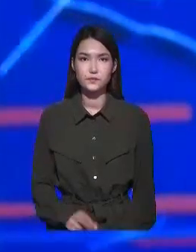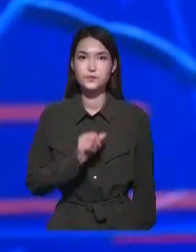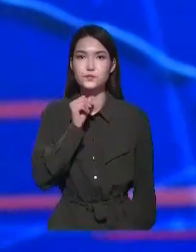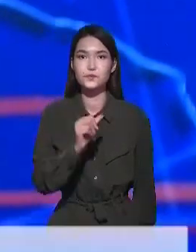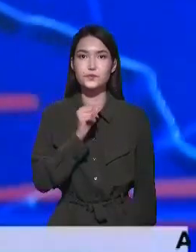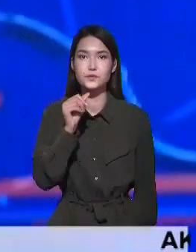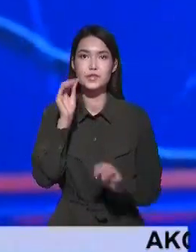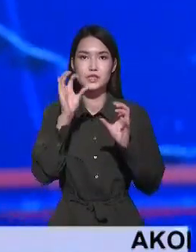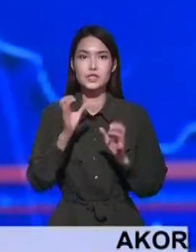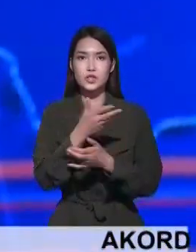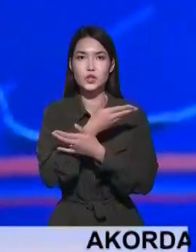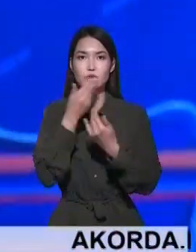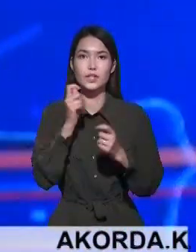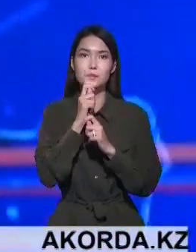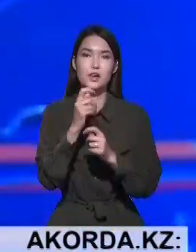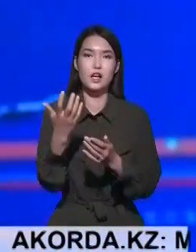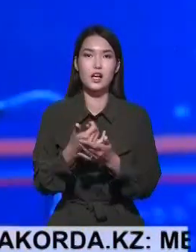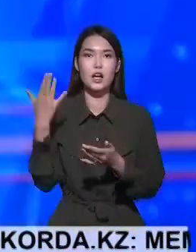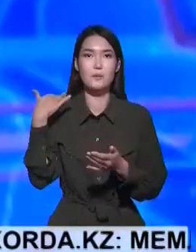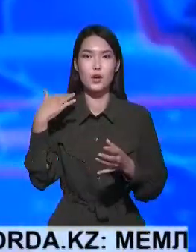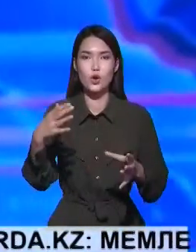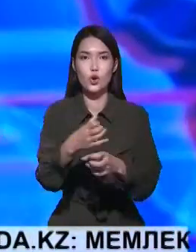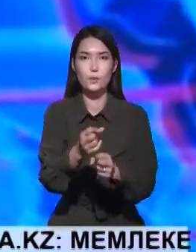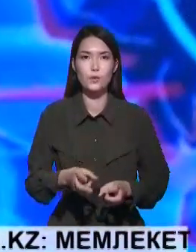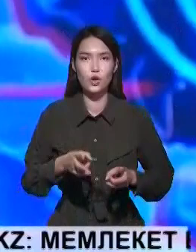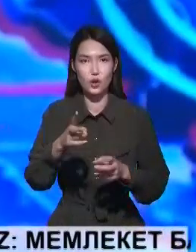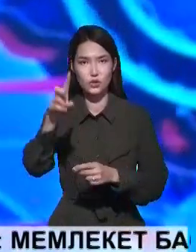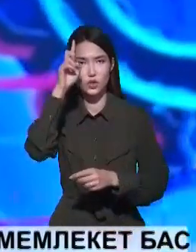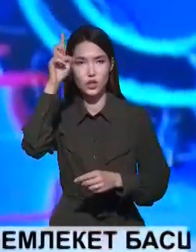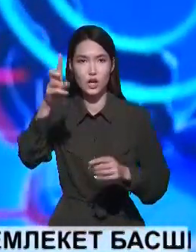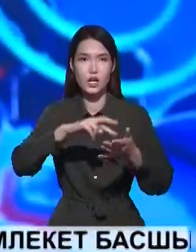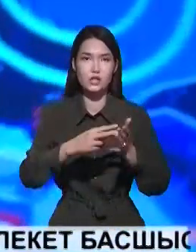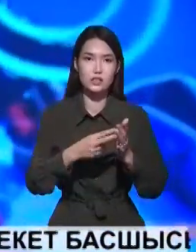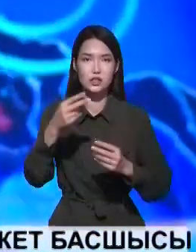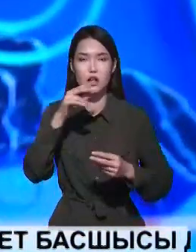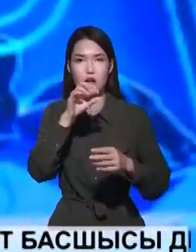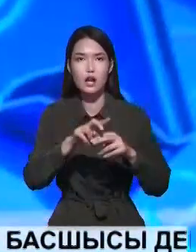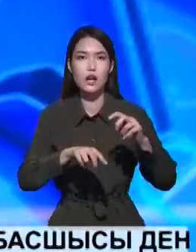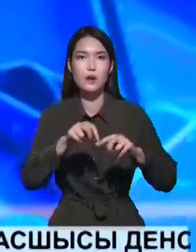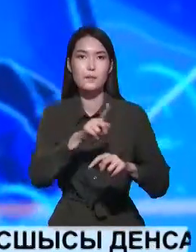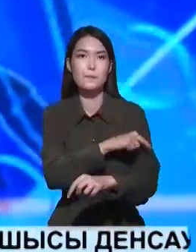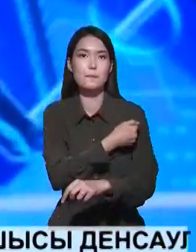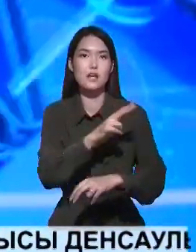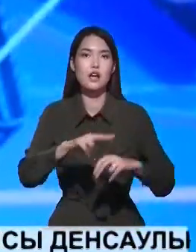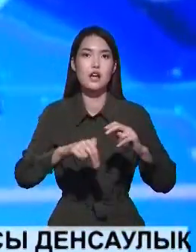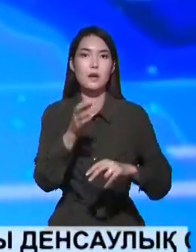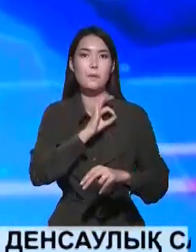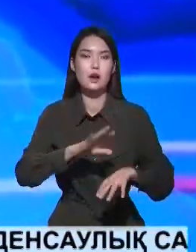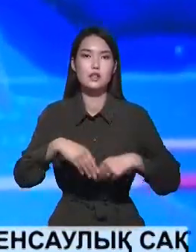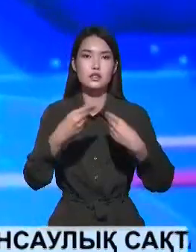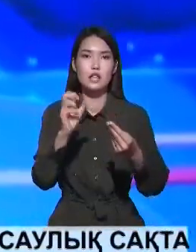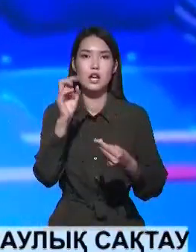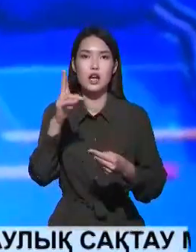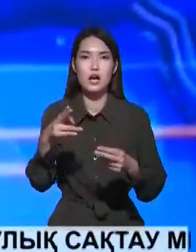Қостанайда заңсыз сияқ алған басшы ұсталды. Күдікті ұлттық жоба шеңберінде салынып жатқан медициналық нысандарды пайдалануға беру